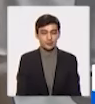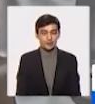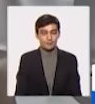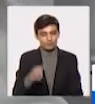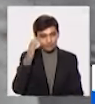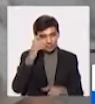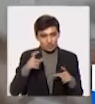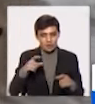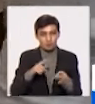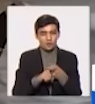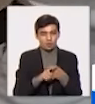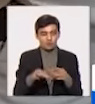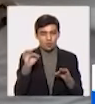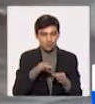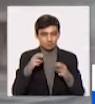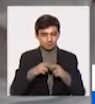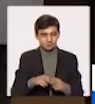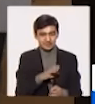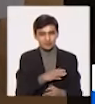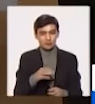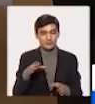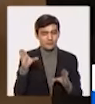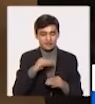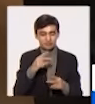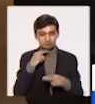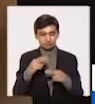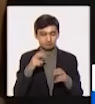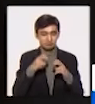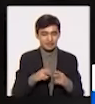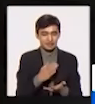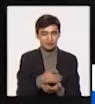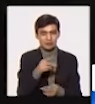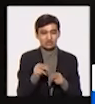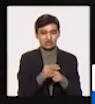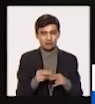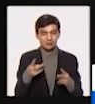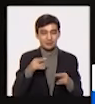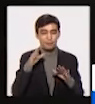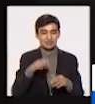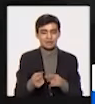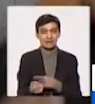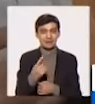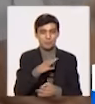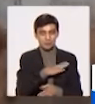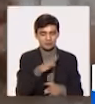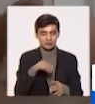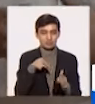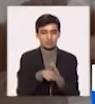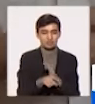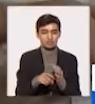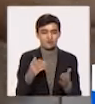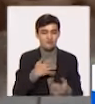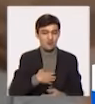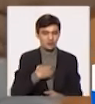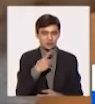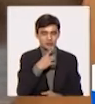Ғалымдар вирусты зерттеуге қатысты кезеген ақпаратқа мән беріп отыр, өйткені оның емін табу үшін шыққан жері мен түпкі себебін анықтау өте